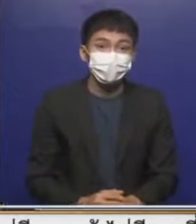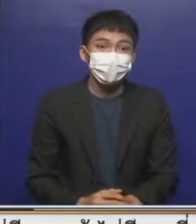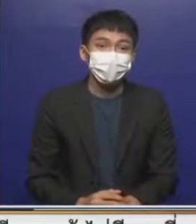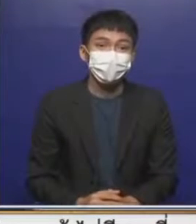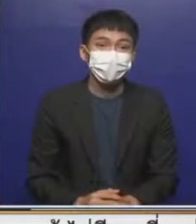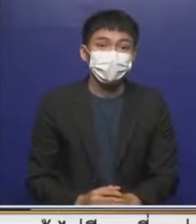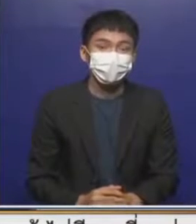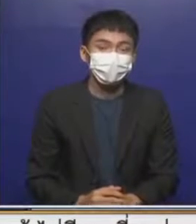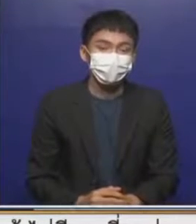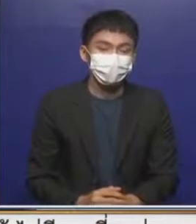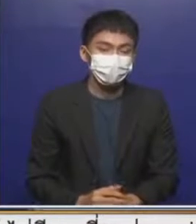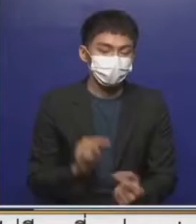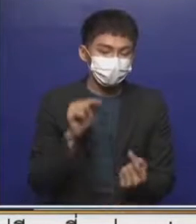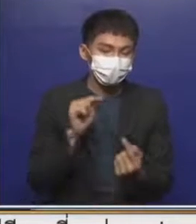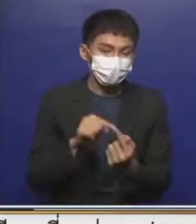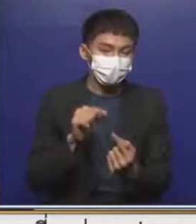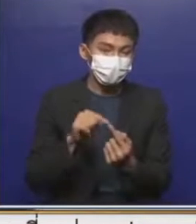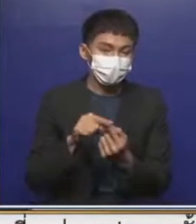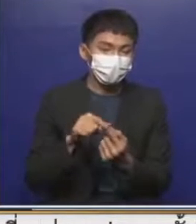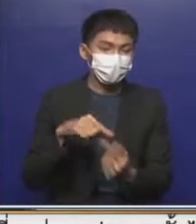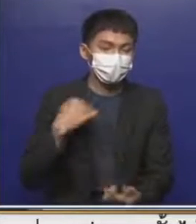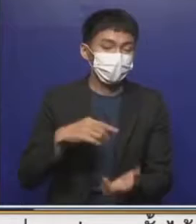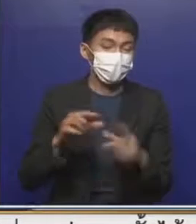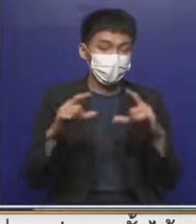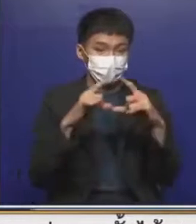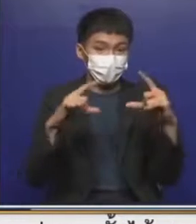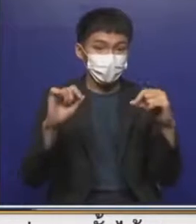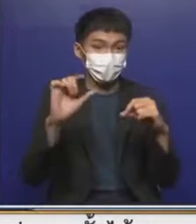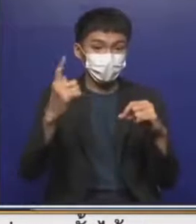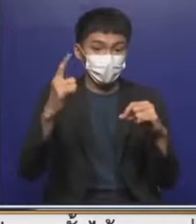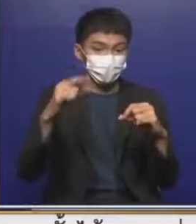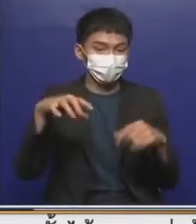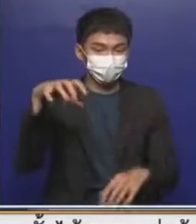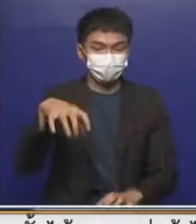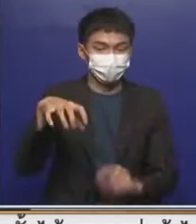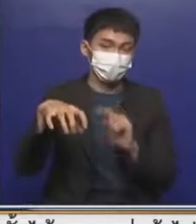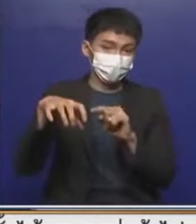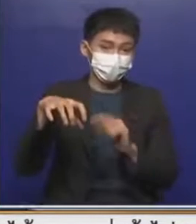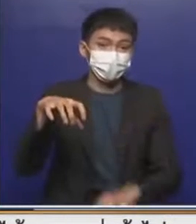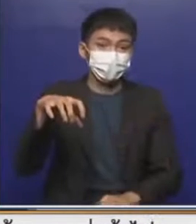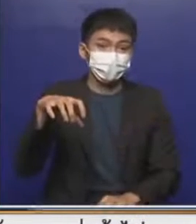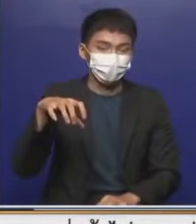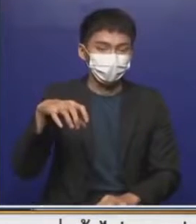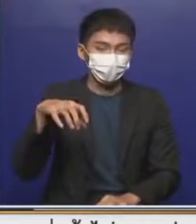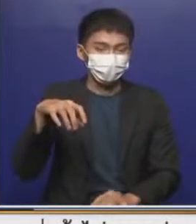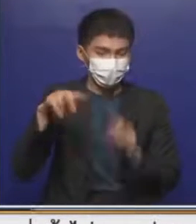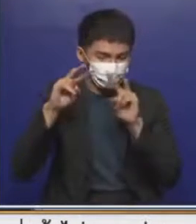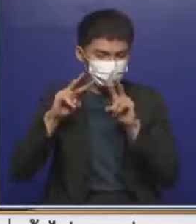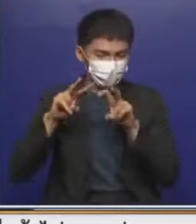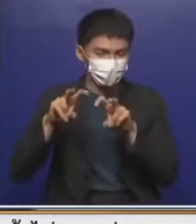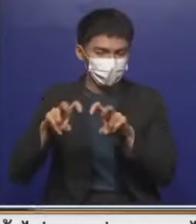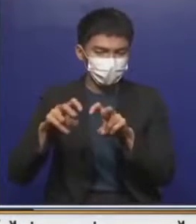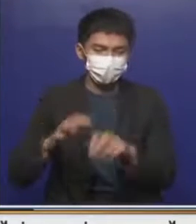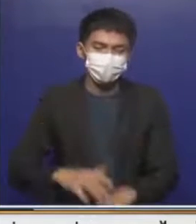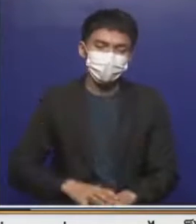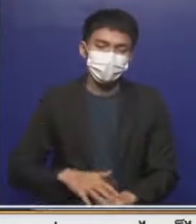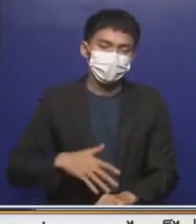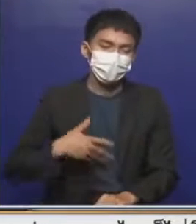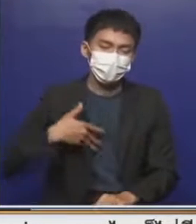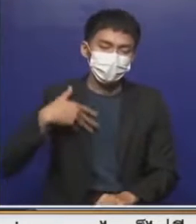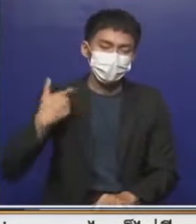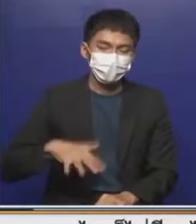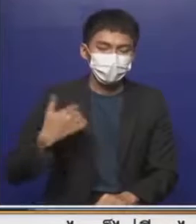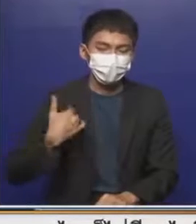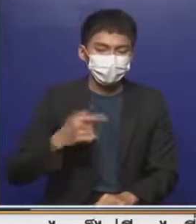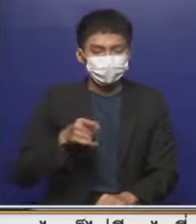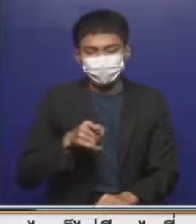อย่างกองคุณหกประกสุขภพแงชาตหอบดทองผมอ่านงบของส่นนี้แล้ลมสัดาขึ้นอ่านไป